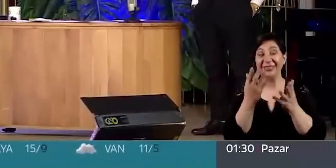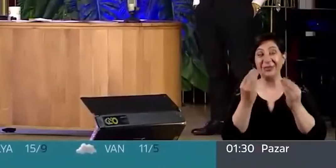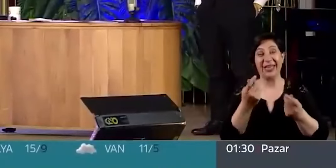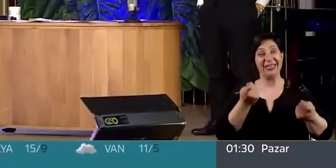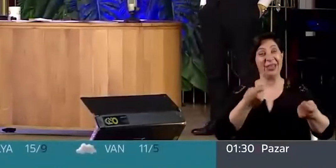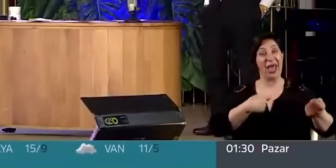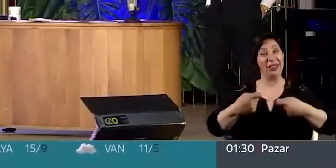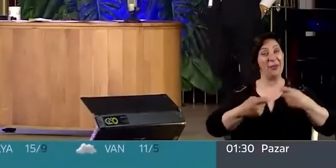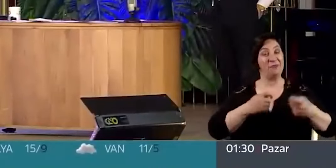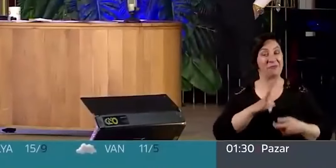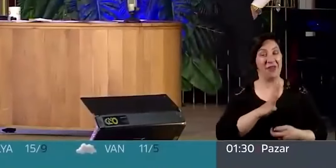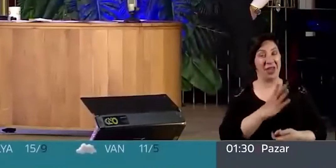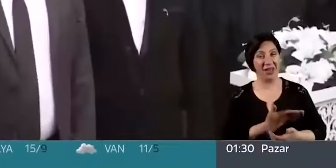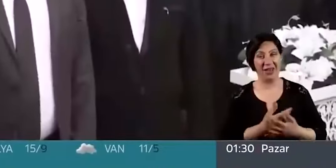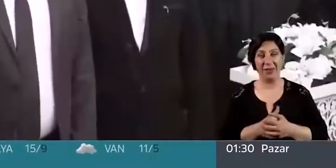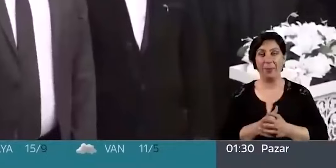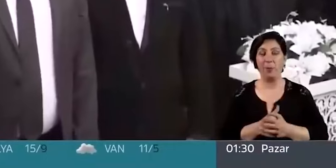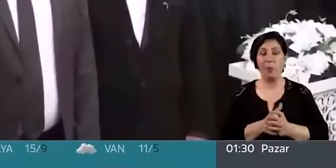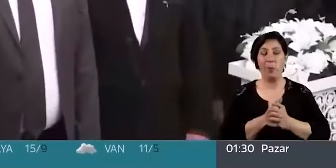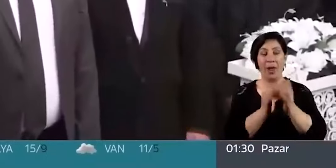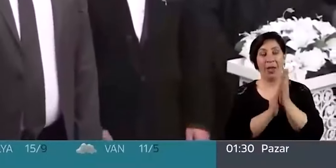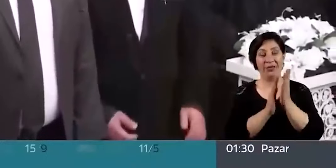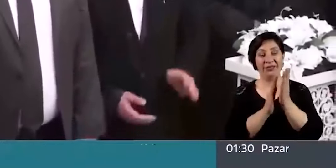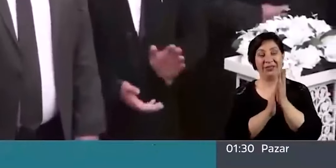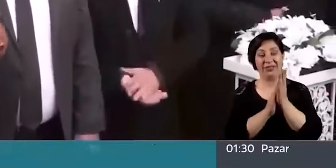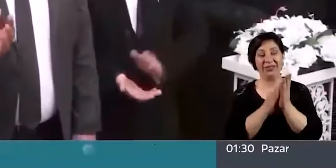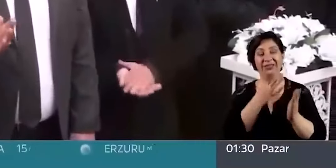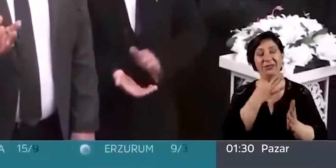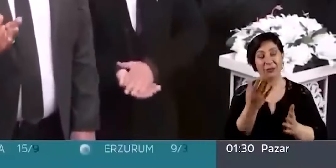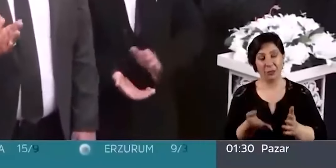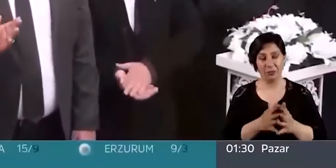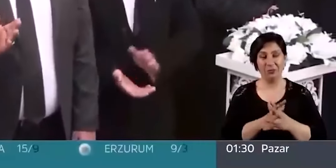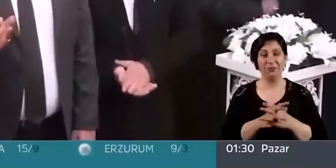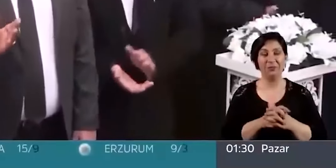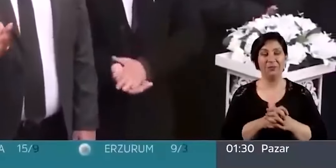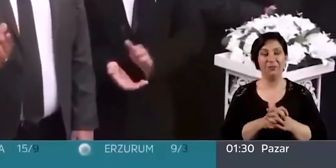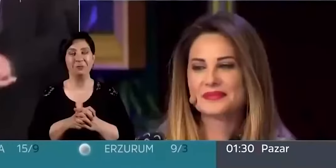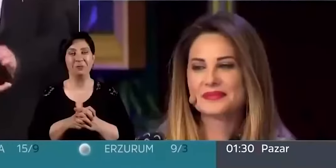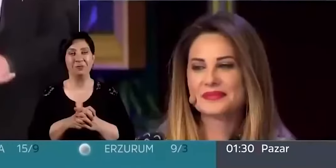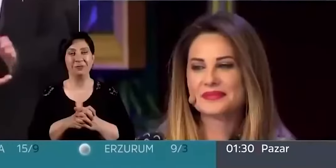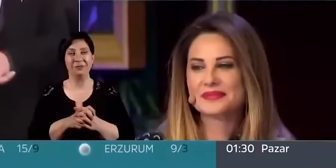iş adamlarımız var. Görelim. Alkış rica ediyorum kendilerine.